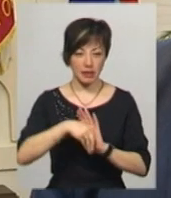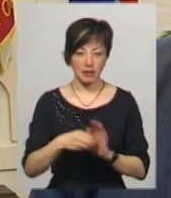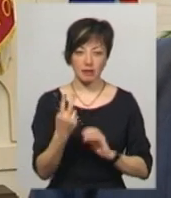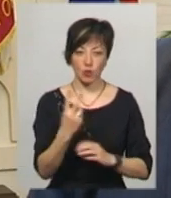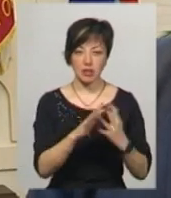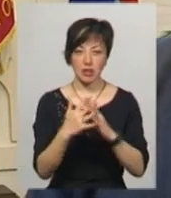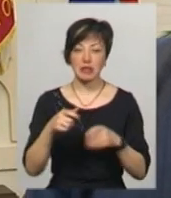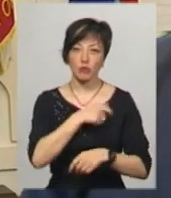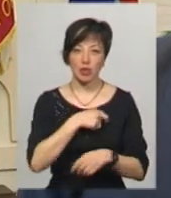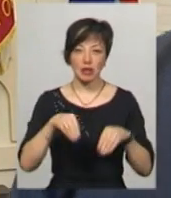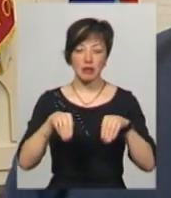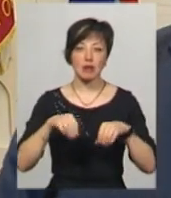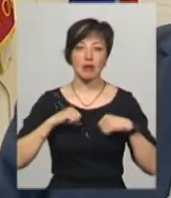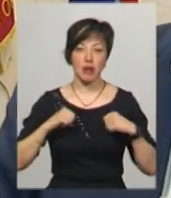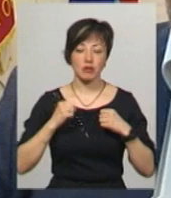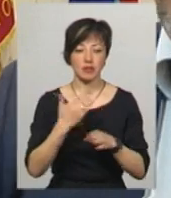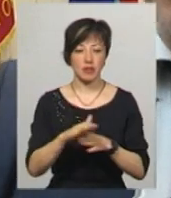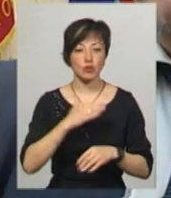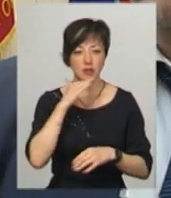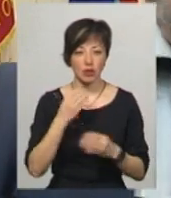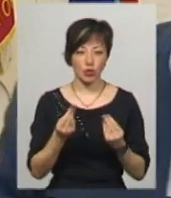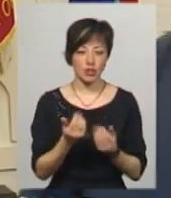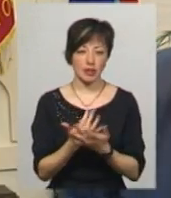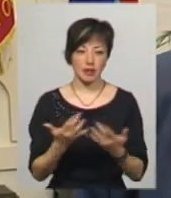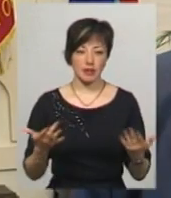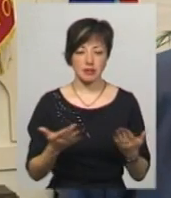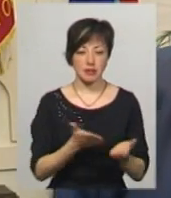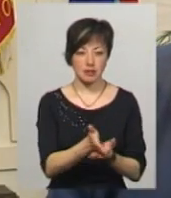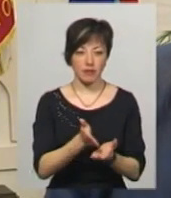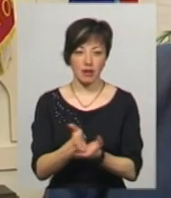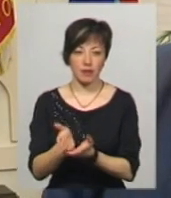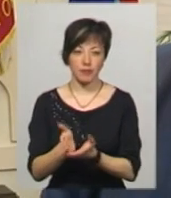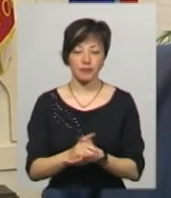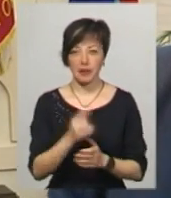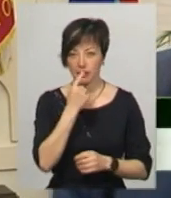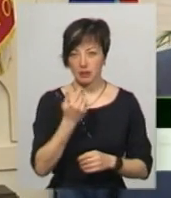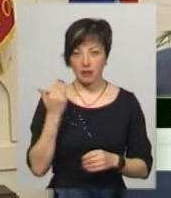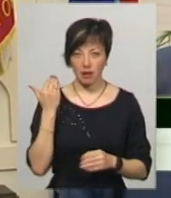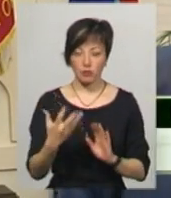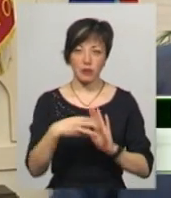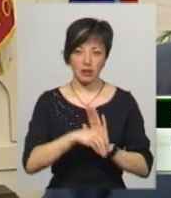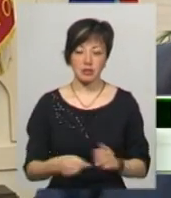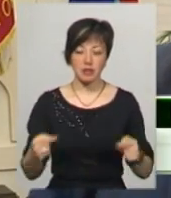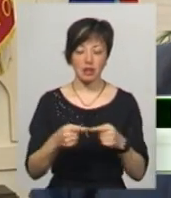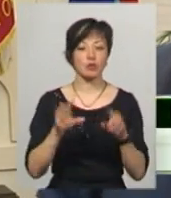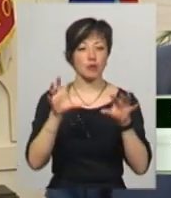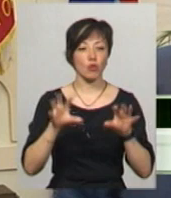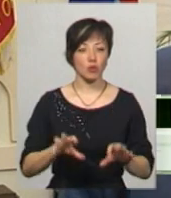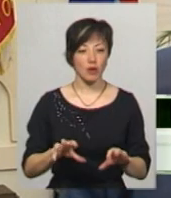сіл депутати намагаються виділяти їм достатньо грошей на різні сфери. Ми зовсім недавно приєднали згідно